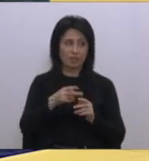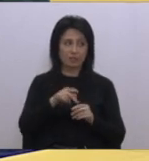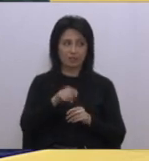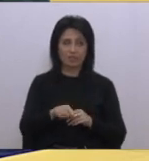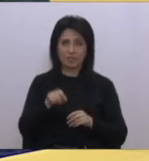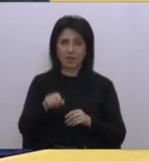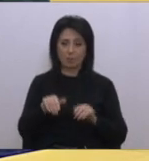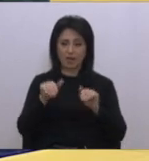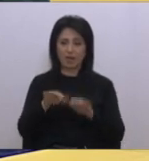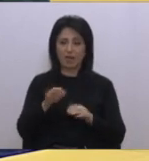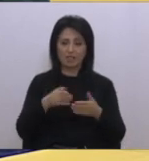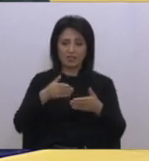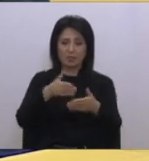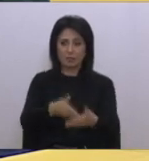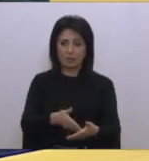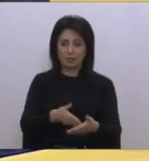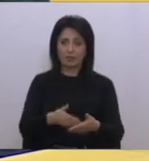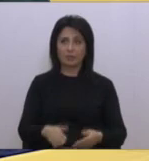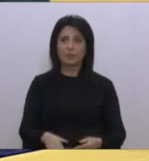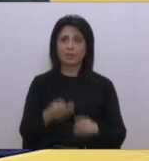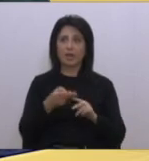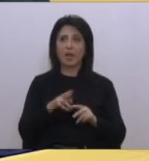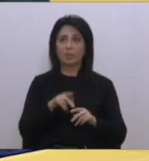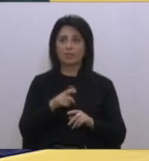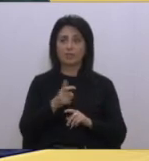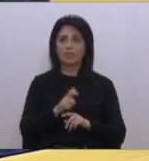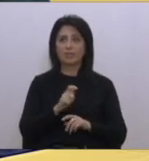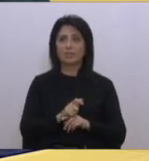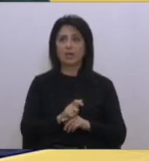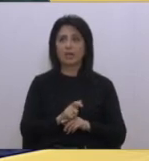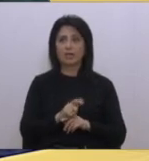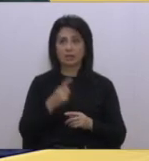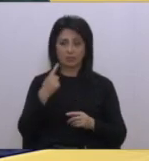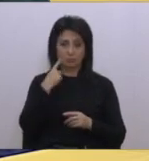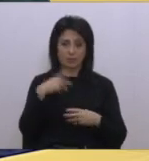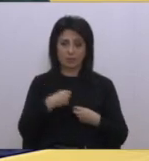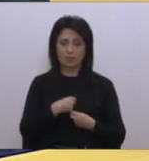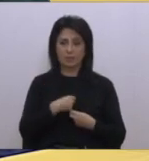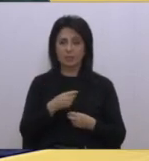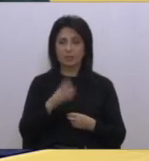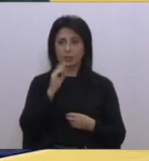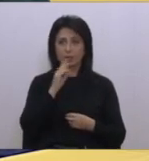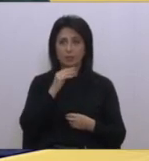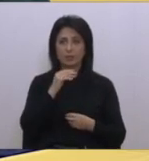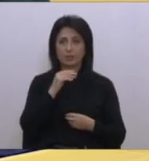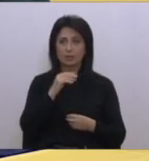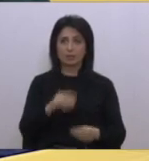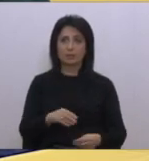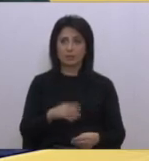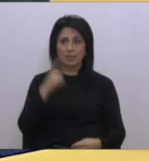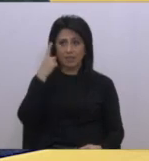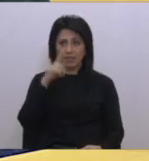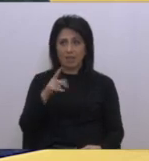რომ ამ გადაწყვეტილებამდე მივსულიყავთ. ამიტომ ძალიან წინს, როდესაც